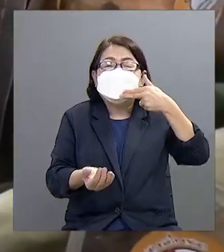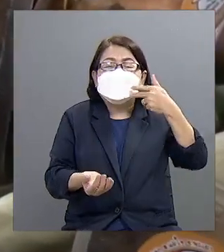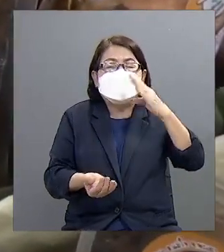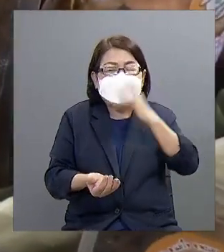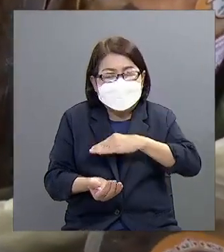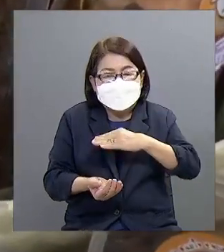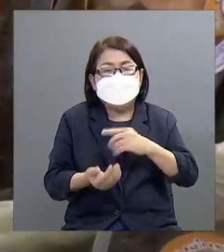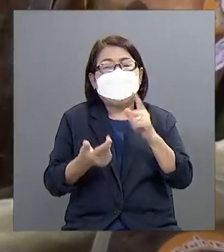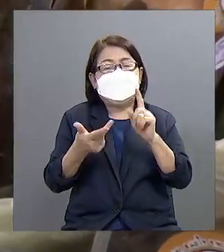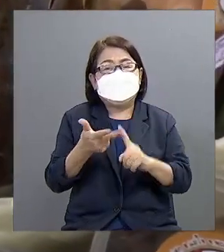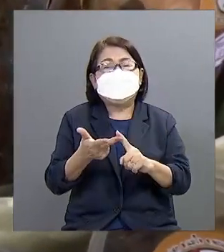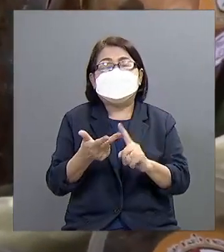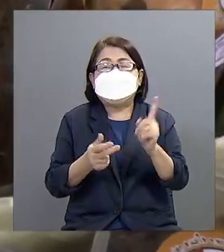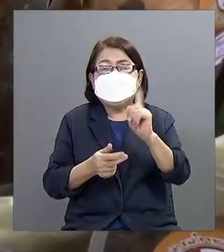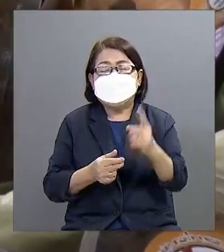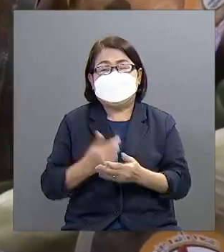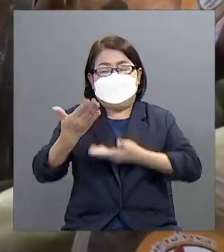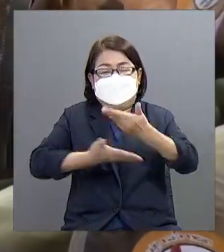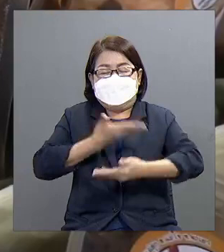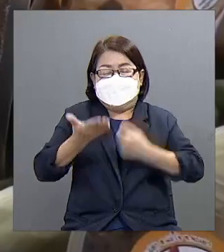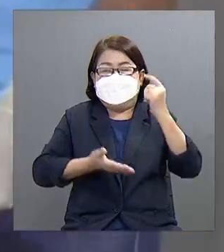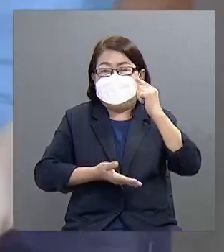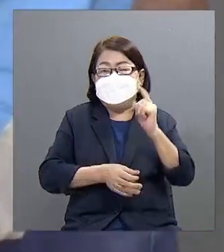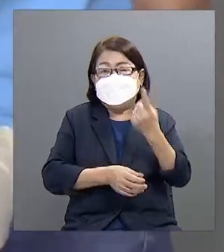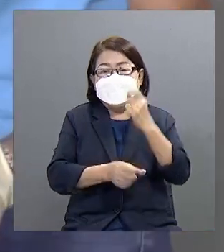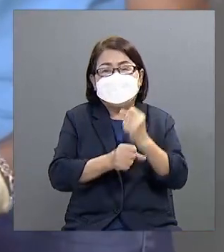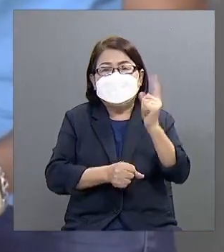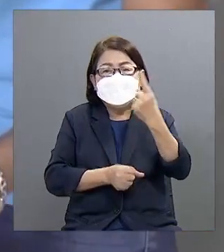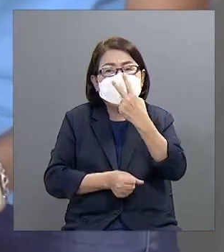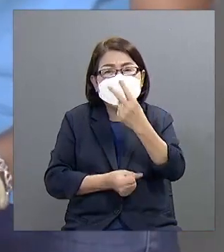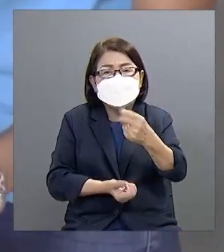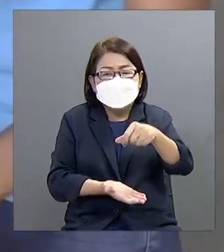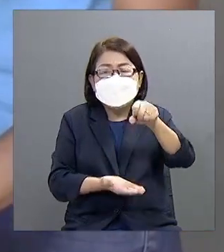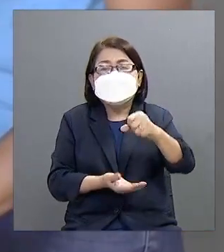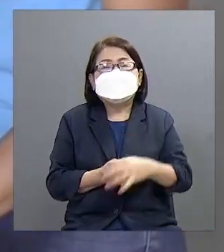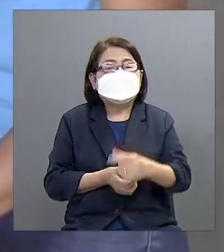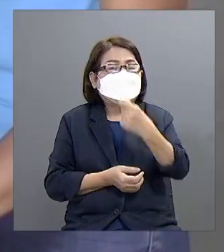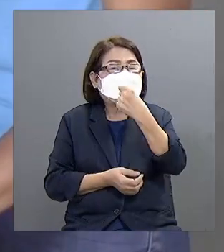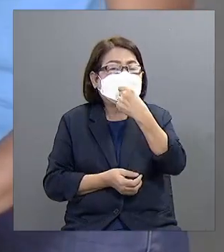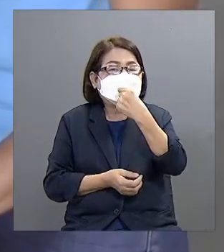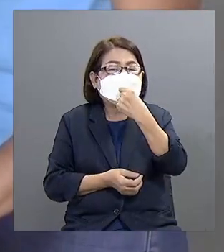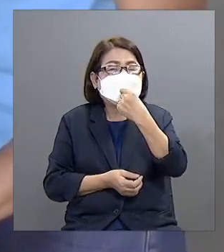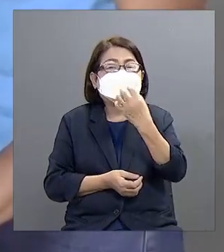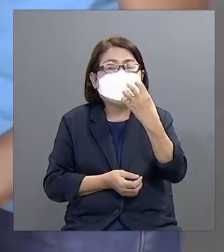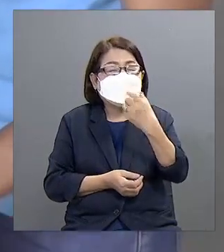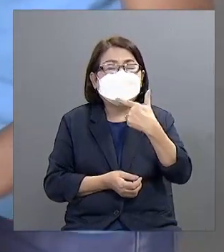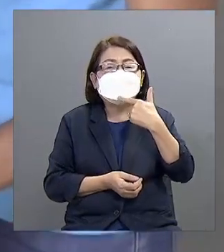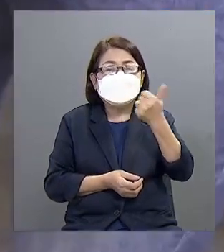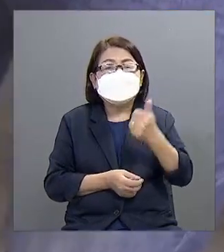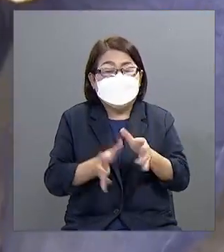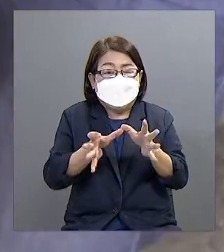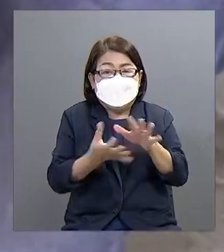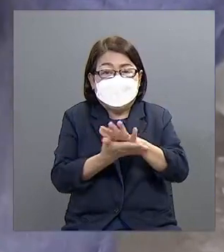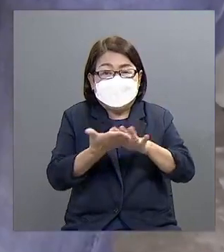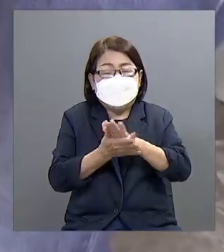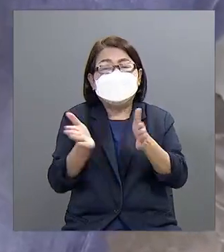ตภัณฑ์ล่าสุดค่ะที่มีการคิดค้นอย่างที่คุณผู้ชมเห็นอยู่นี้ก็คือคุกกี้ปูนานะคะรวมถึงการทำปูนาทอดกรอบขายด้วย